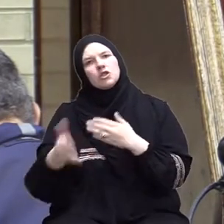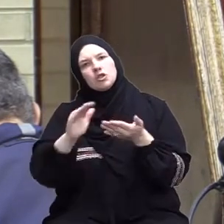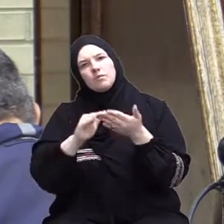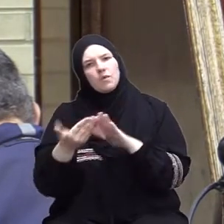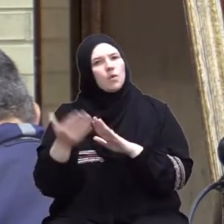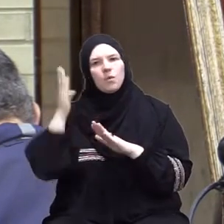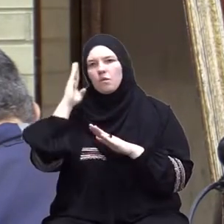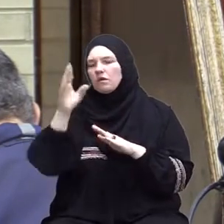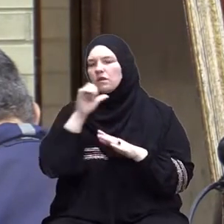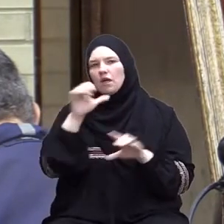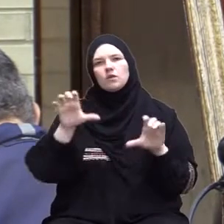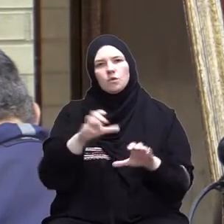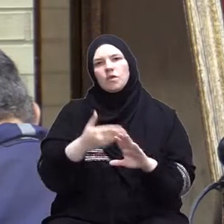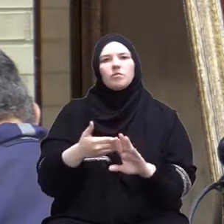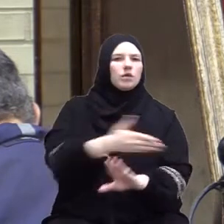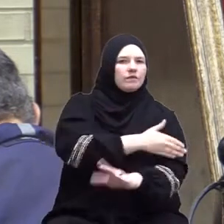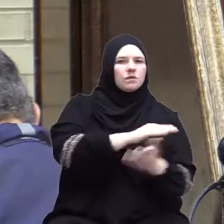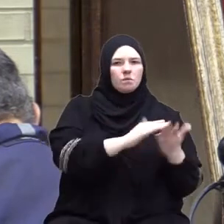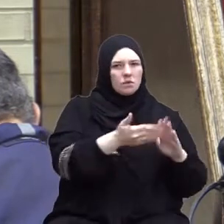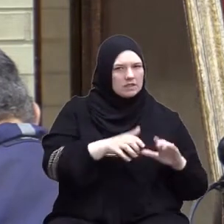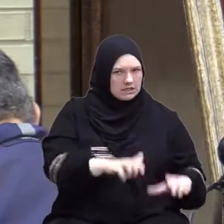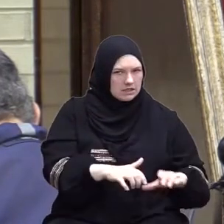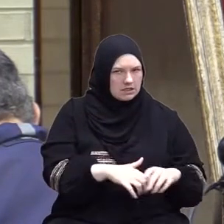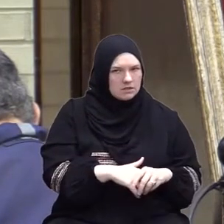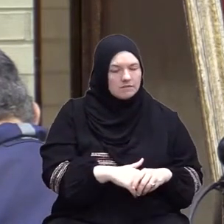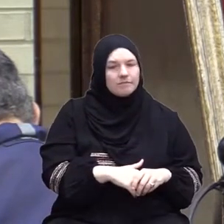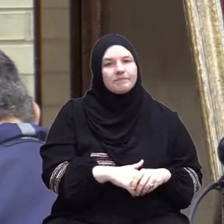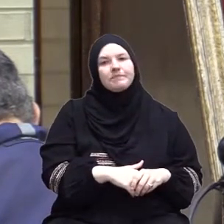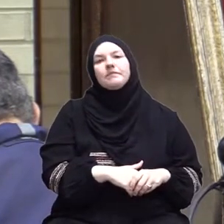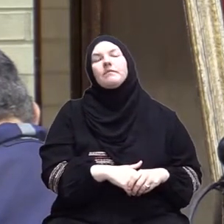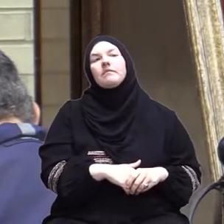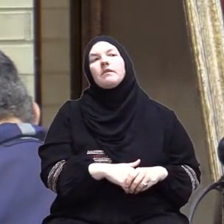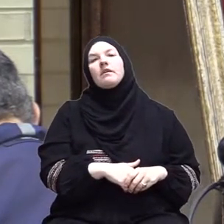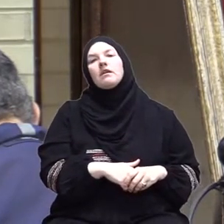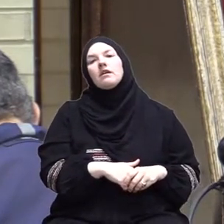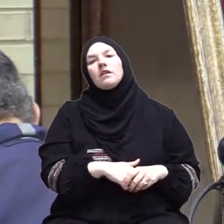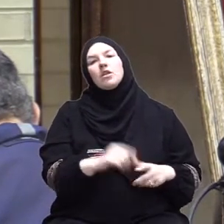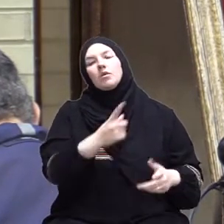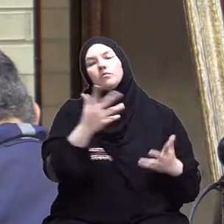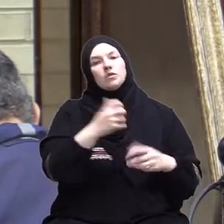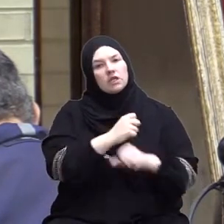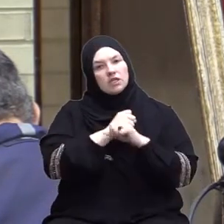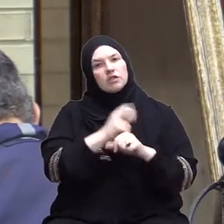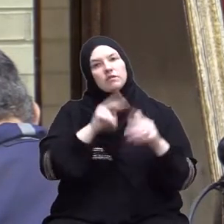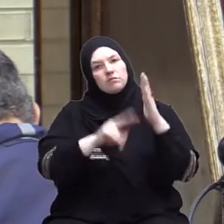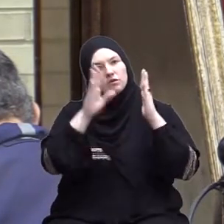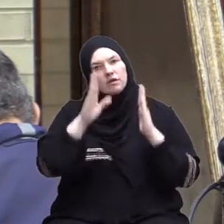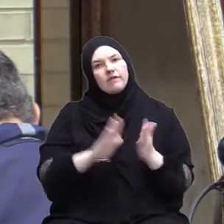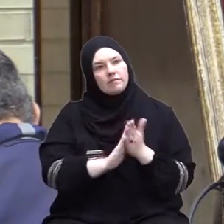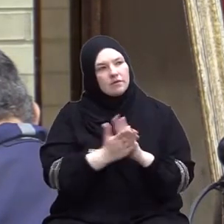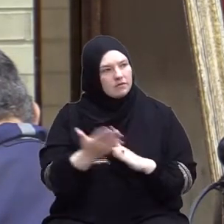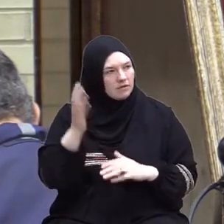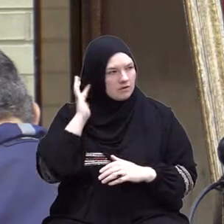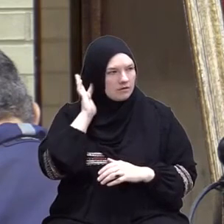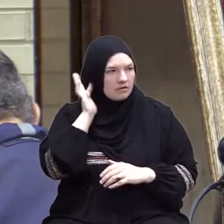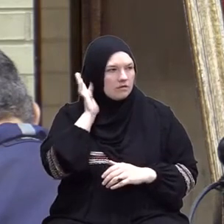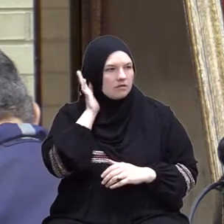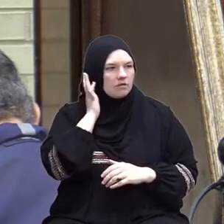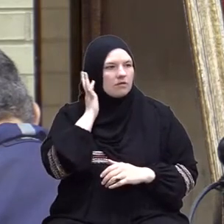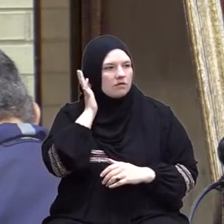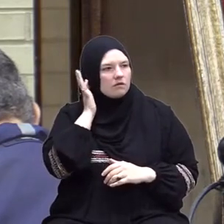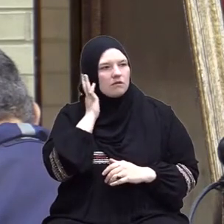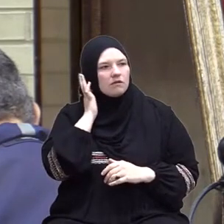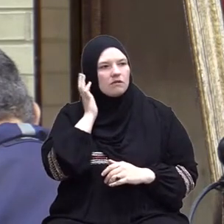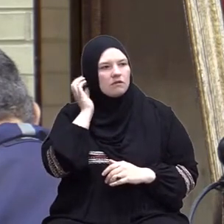would not do what the previous community did? In terms of the protection of the Prophet ﷺ, Allah